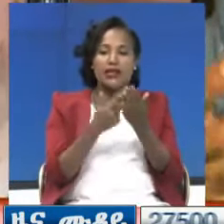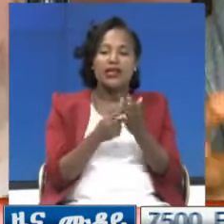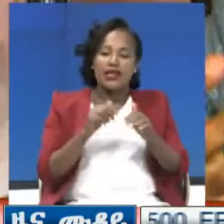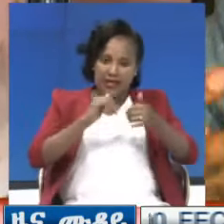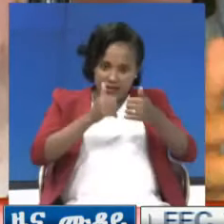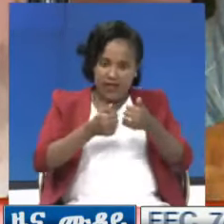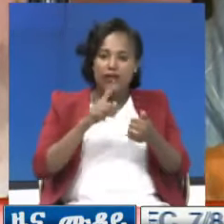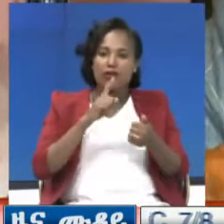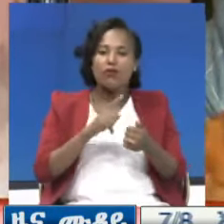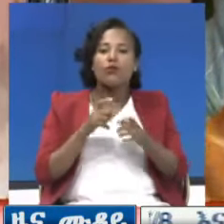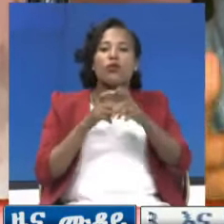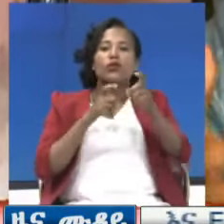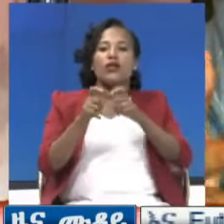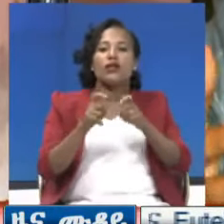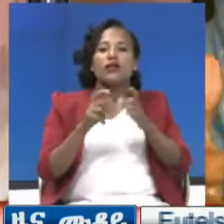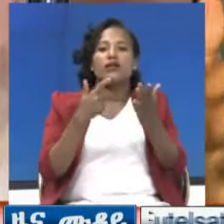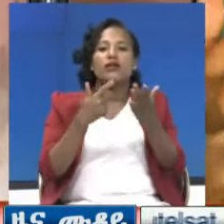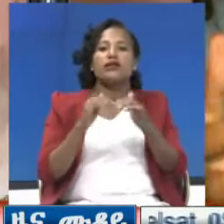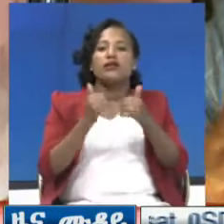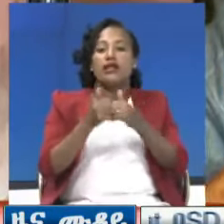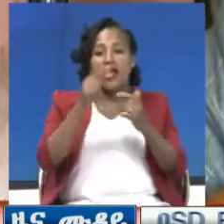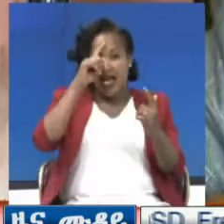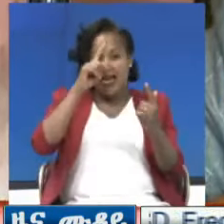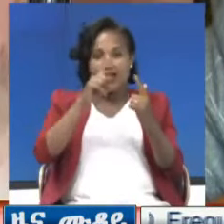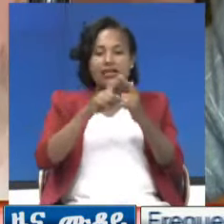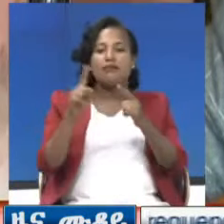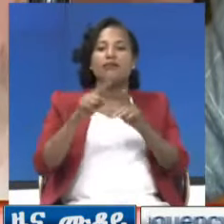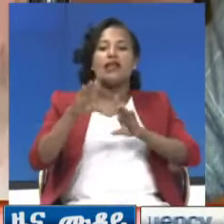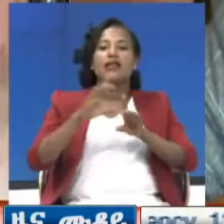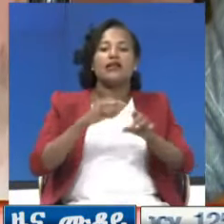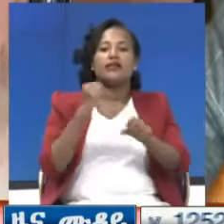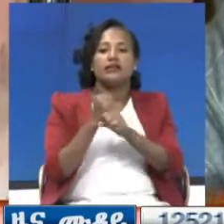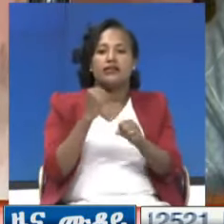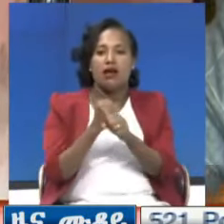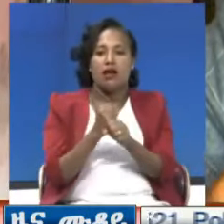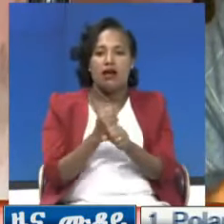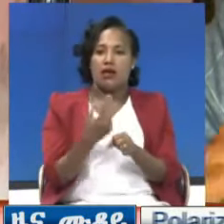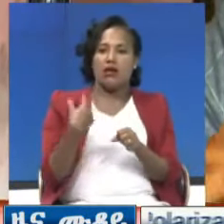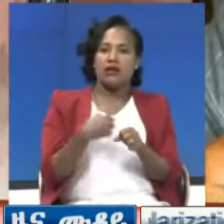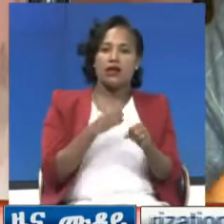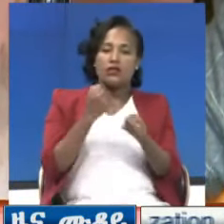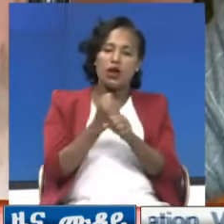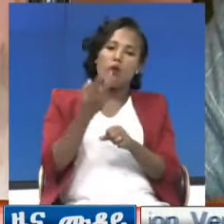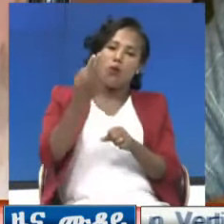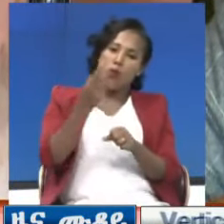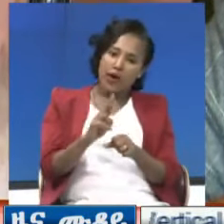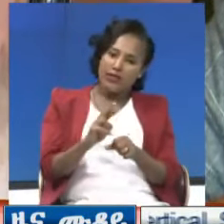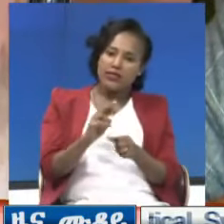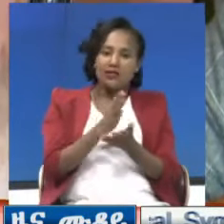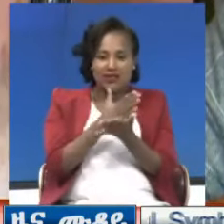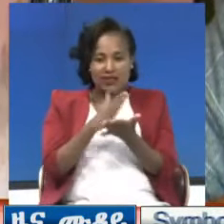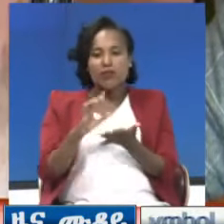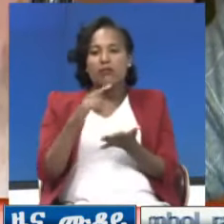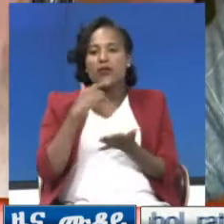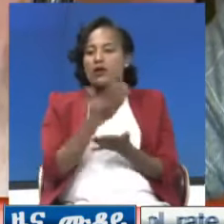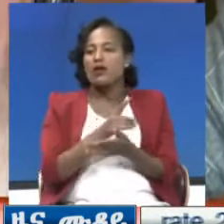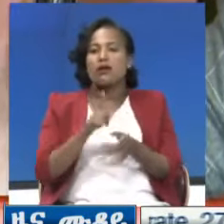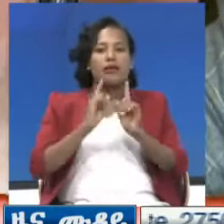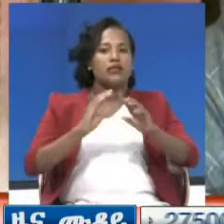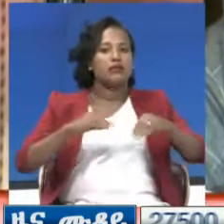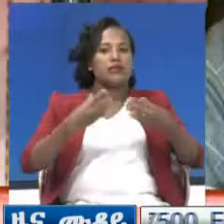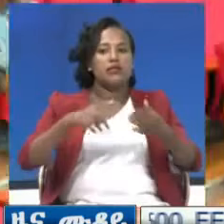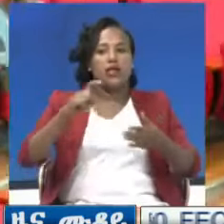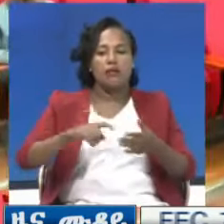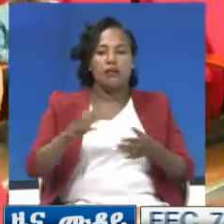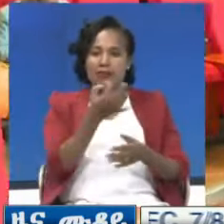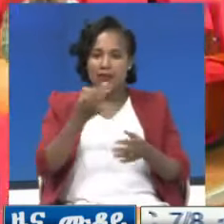ነው የምንቆጣጠረው? ኢንዱቱ እንዳቅደን ምን አድርገን እንስራ? እኛ እንሰራዋለን ወይስ አውት ሶርስ እናደርገዋለን? ይህን መመለስ አለብን በደንብ